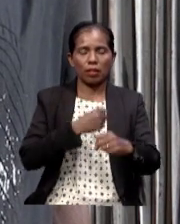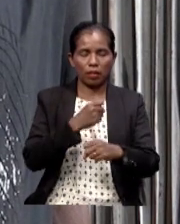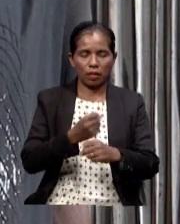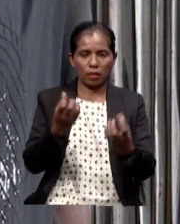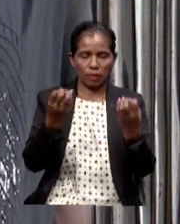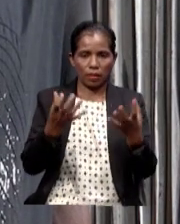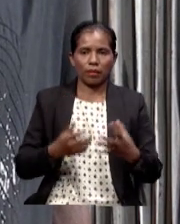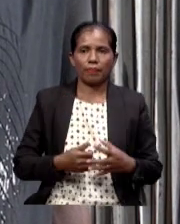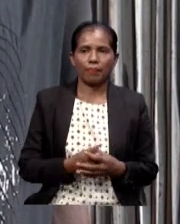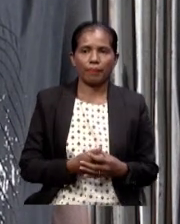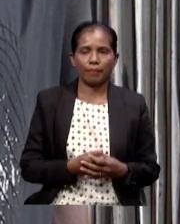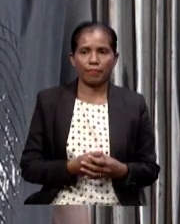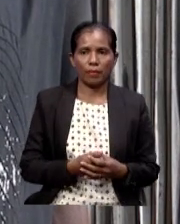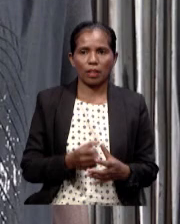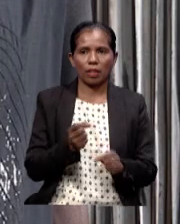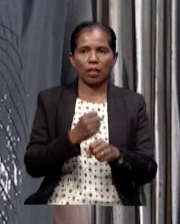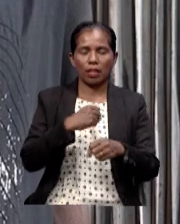laran